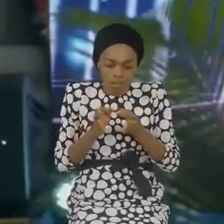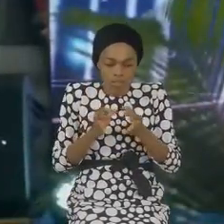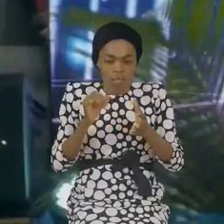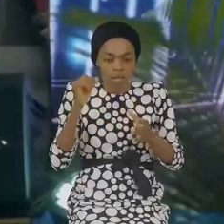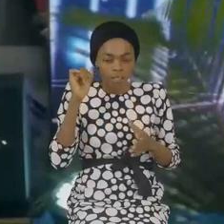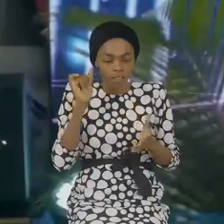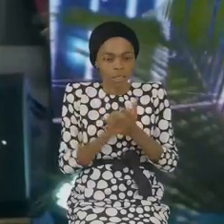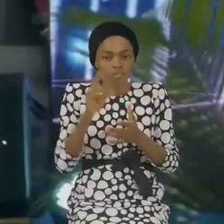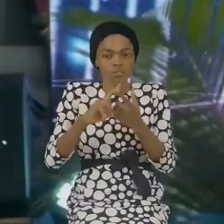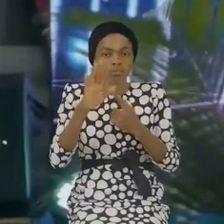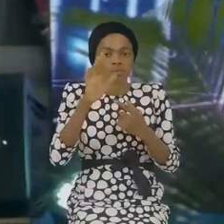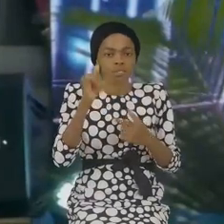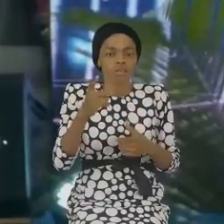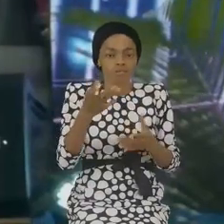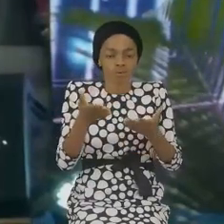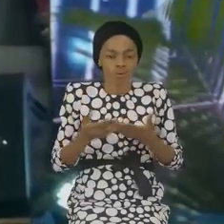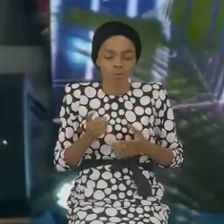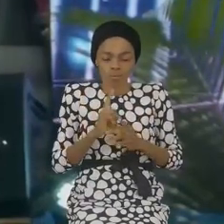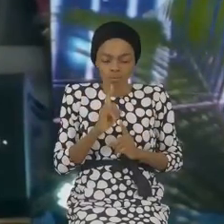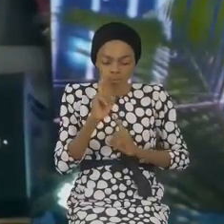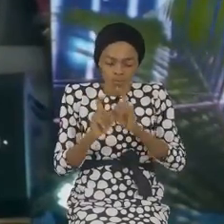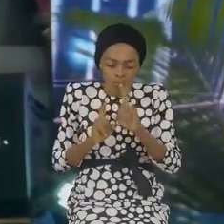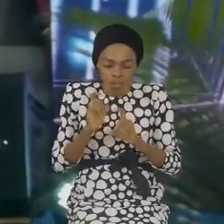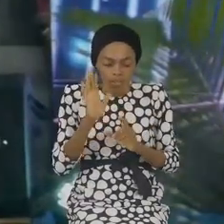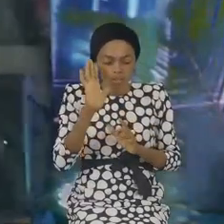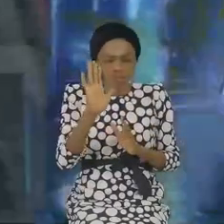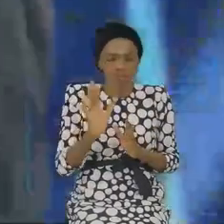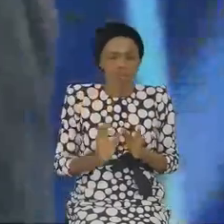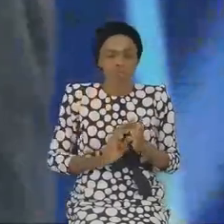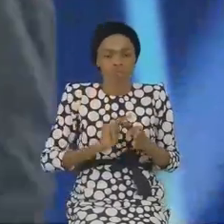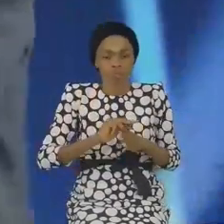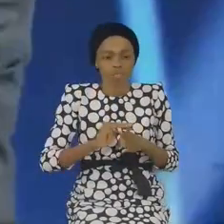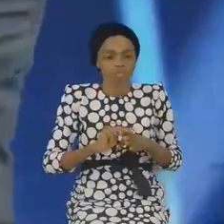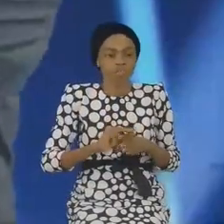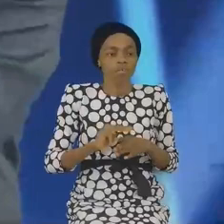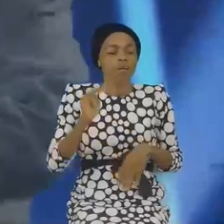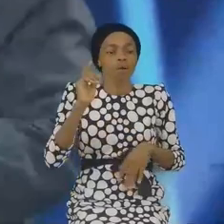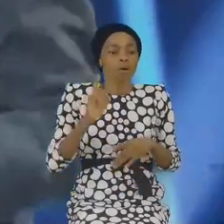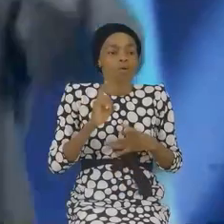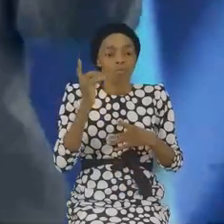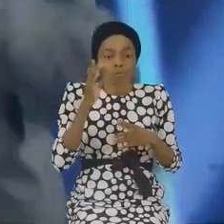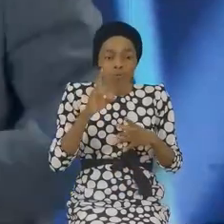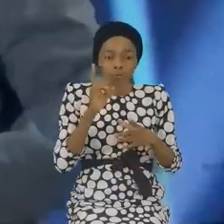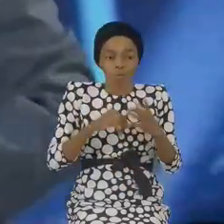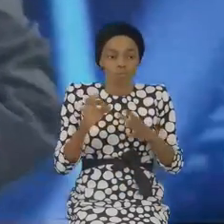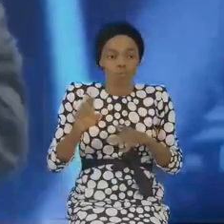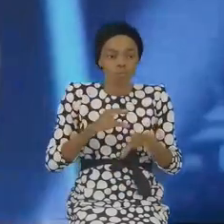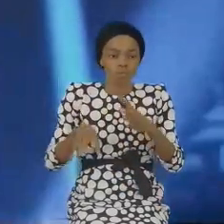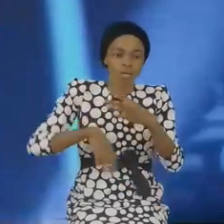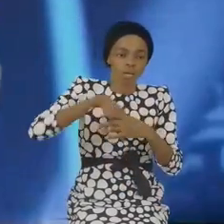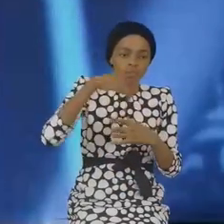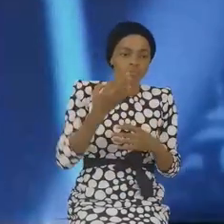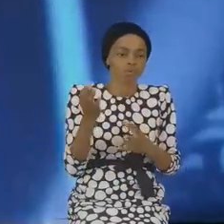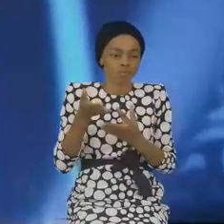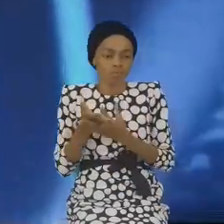vie. Vous devez évaluer votre ministère par rapport à ce que vous faites, sortir de, à travers, ensuite, nous